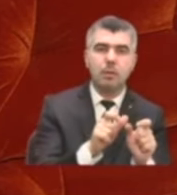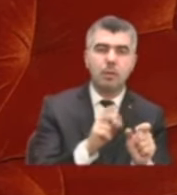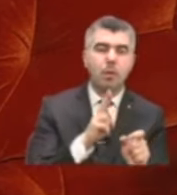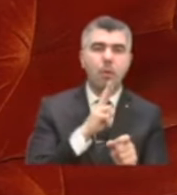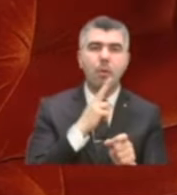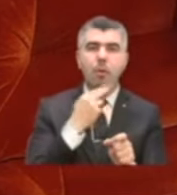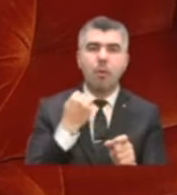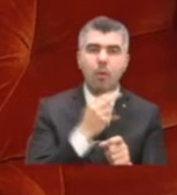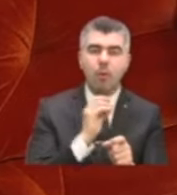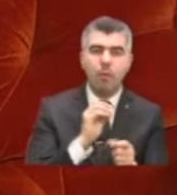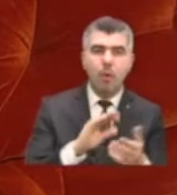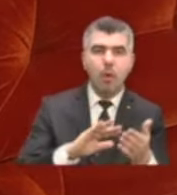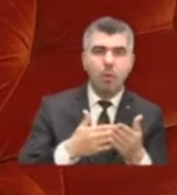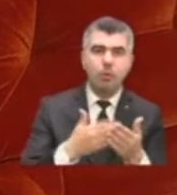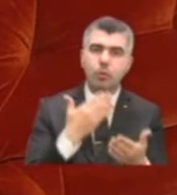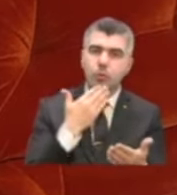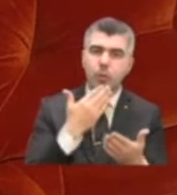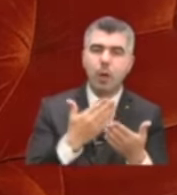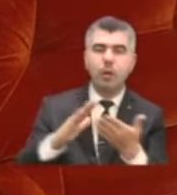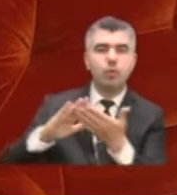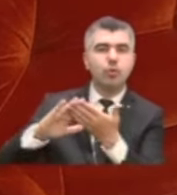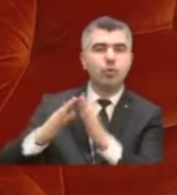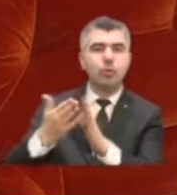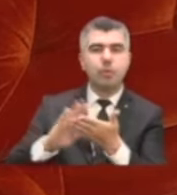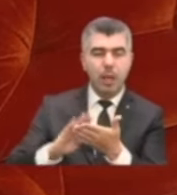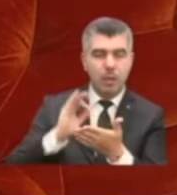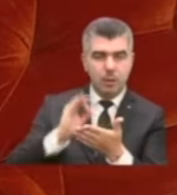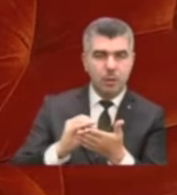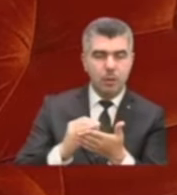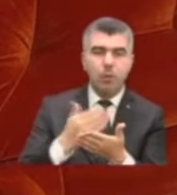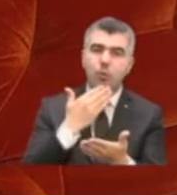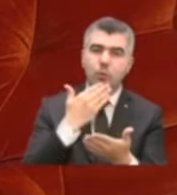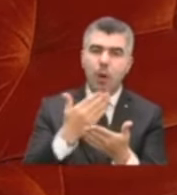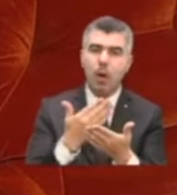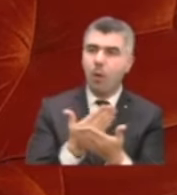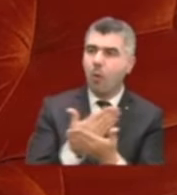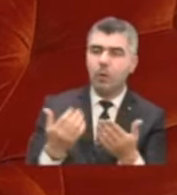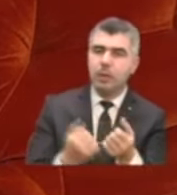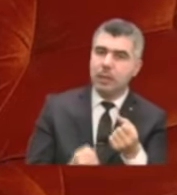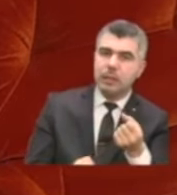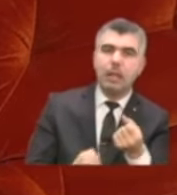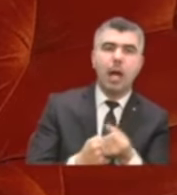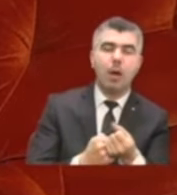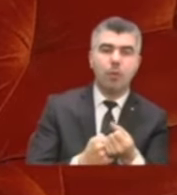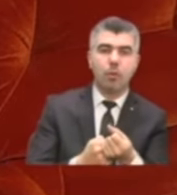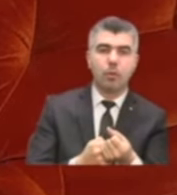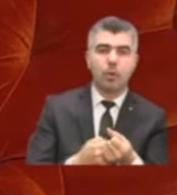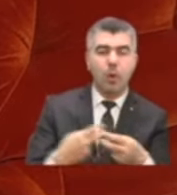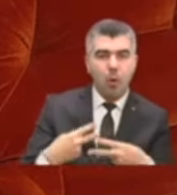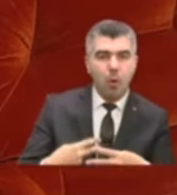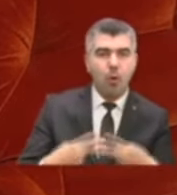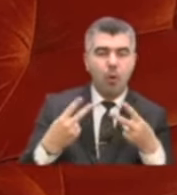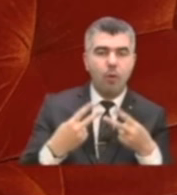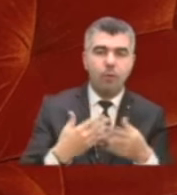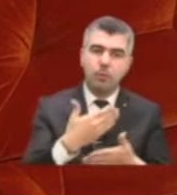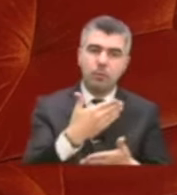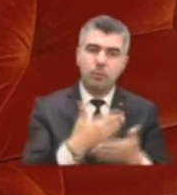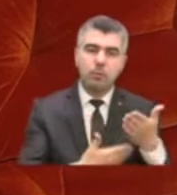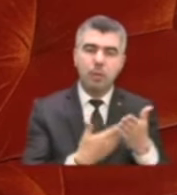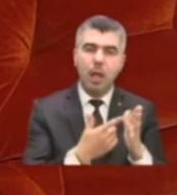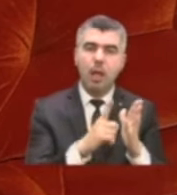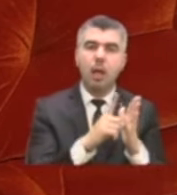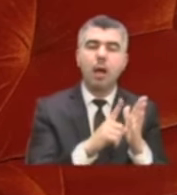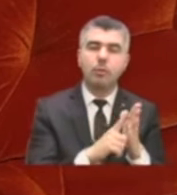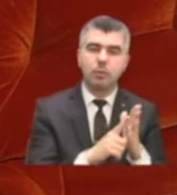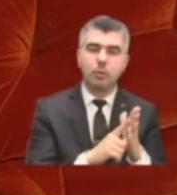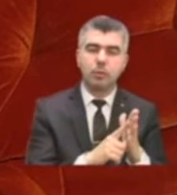كحكومه وكجميع، وكنشكر جمعيات المجتمع المدني وكنشكر جميع الفاعلين باش تمكننا من اصدار هذا المرسوم ديال